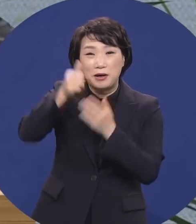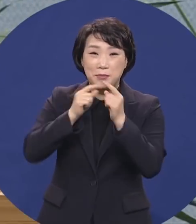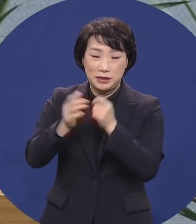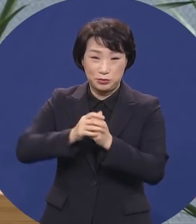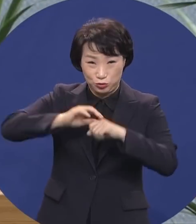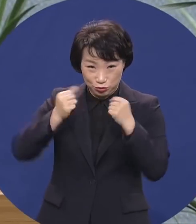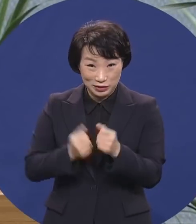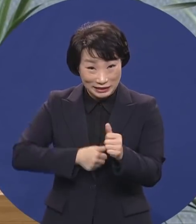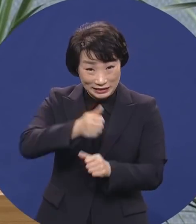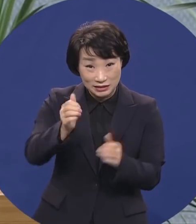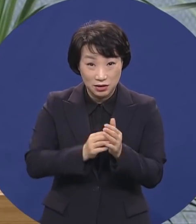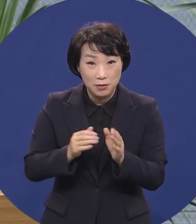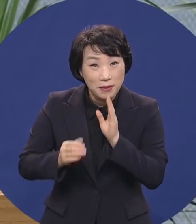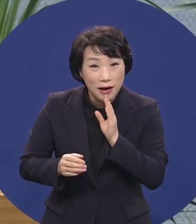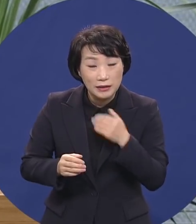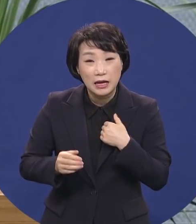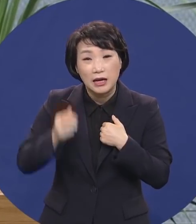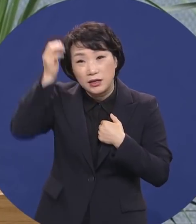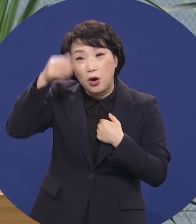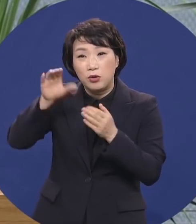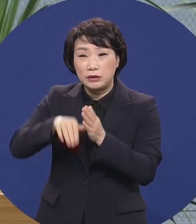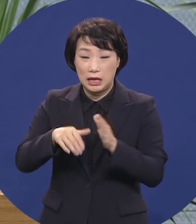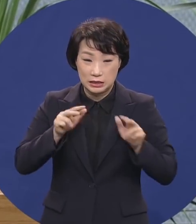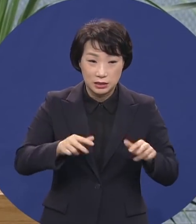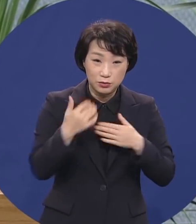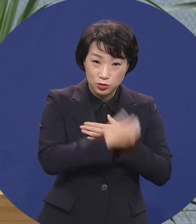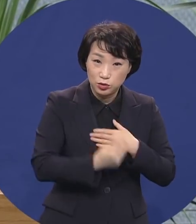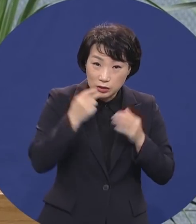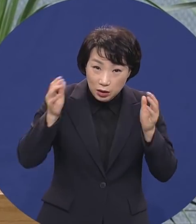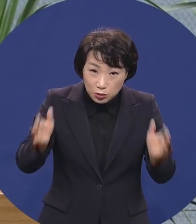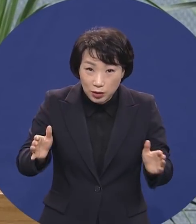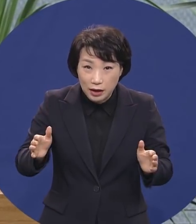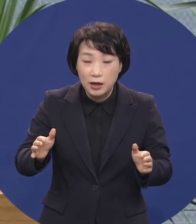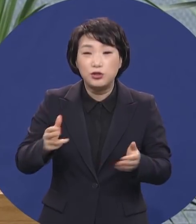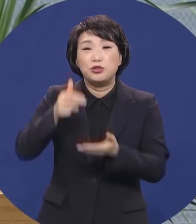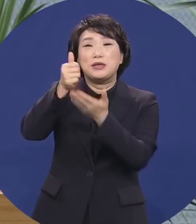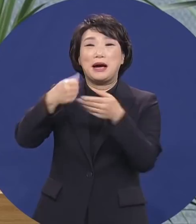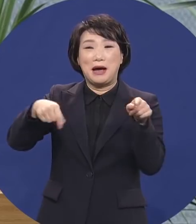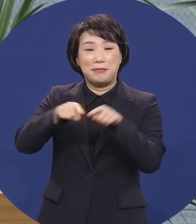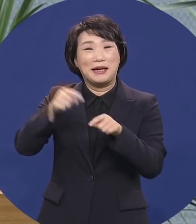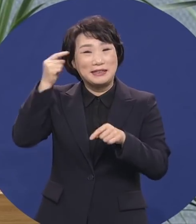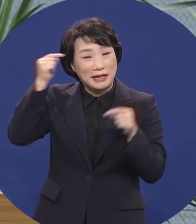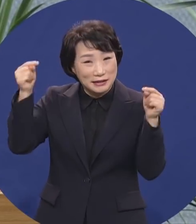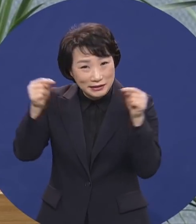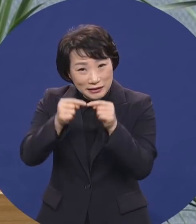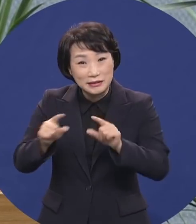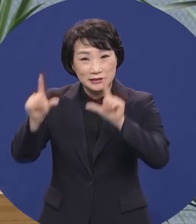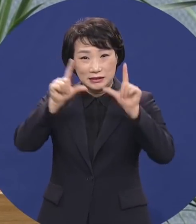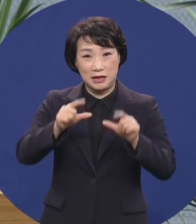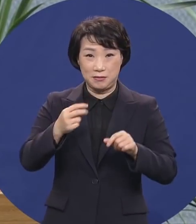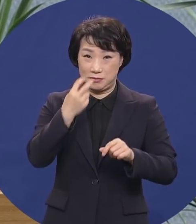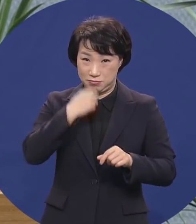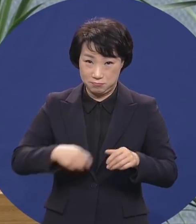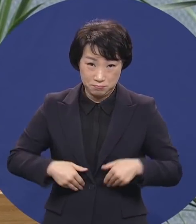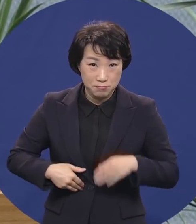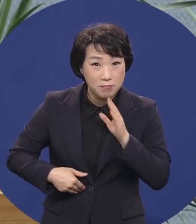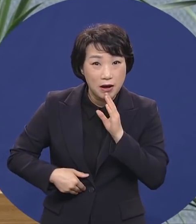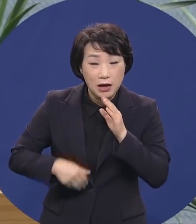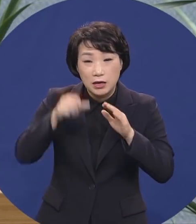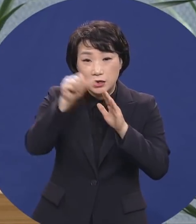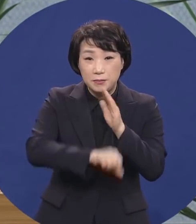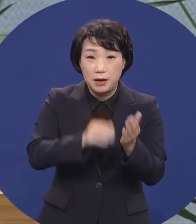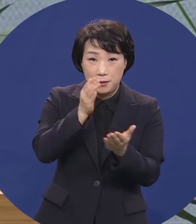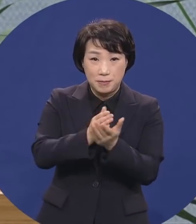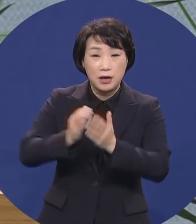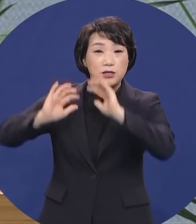이겨서 영혼의 때와 육신의 때가 주님과 같은 정신의 삶을 가지고 실패자가 되지